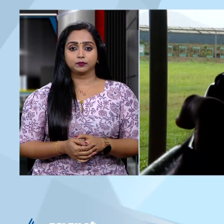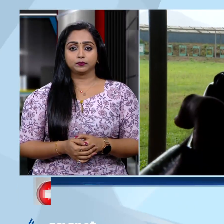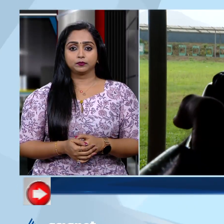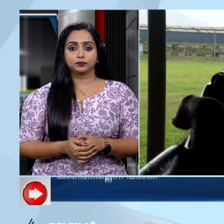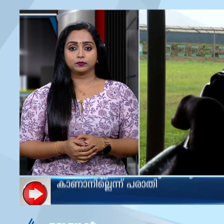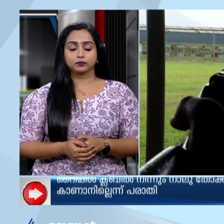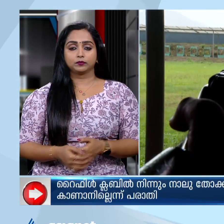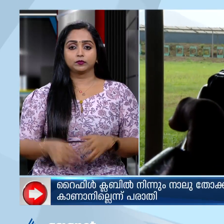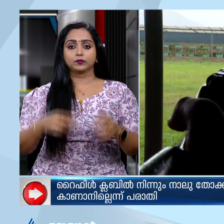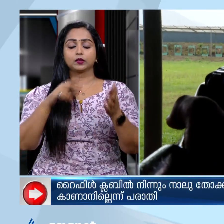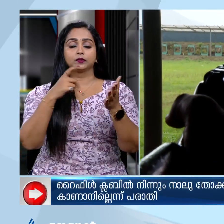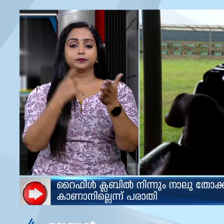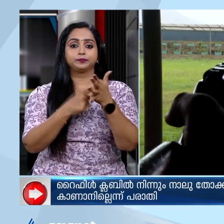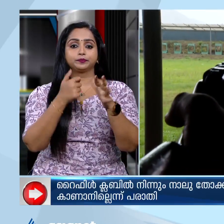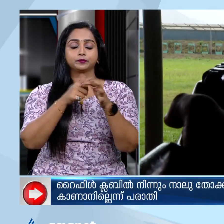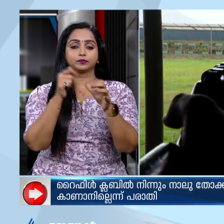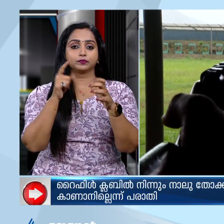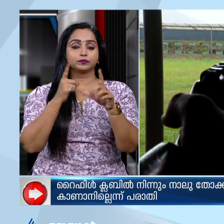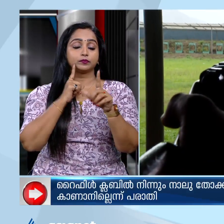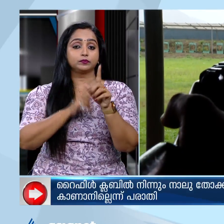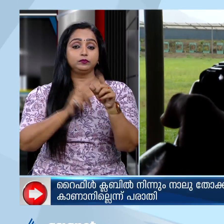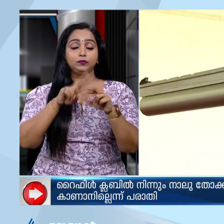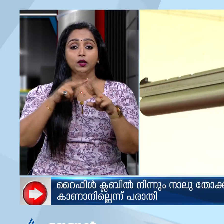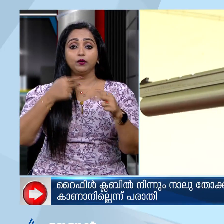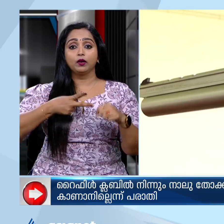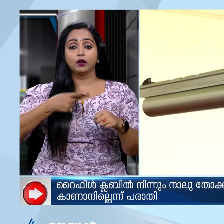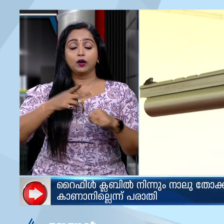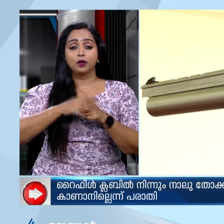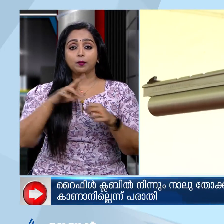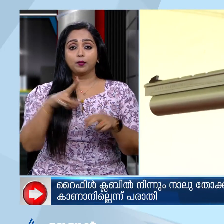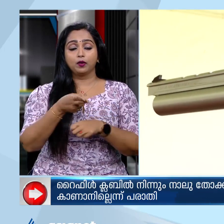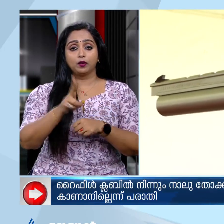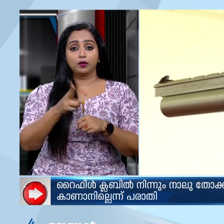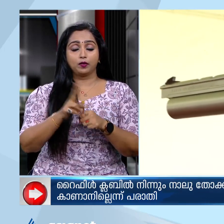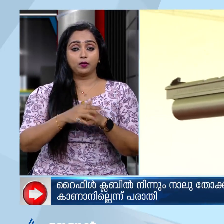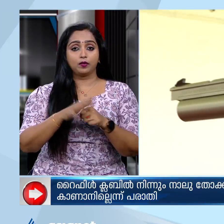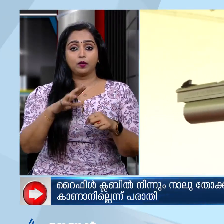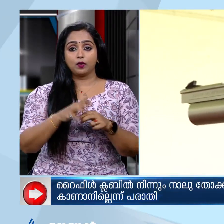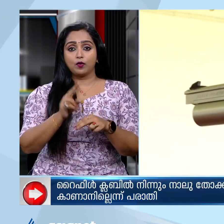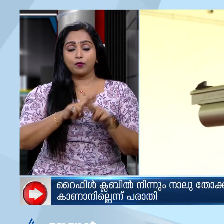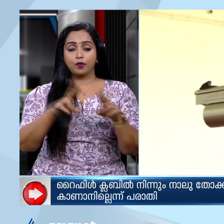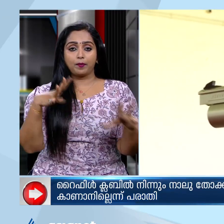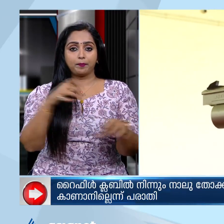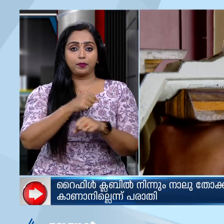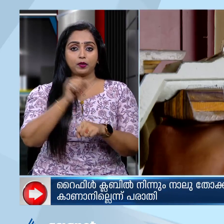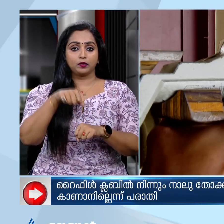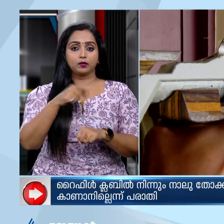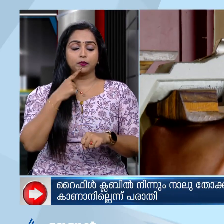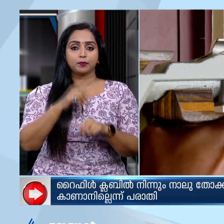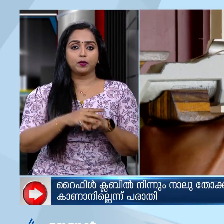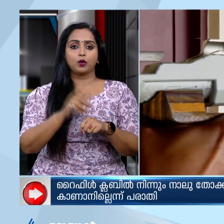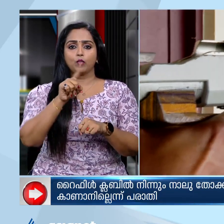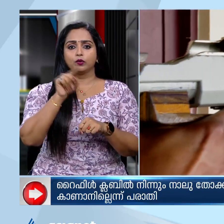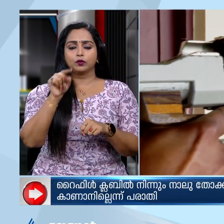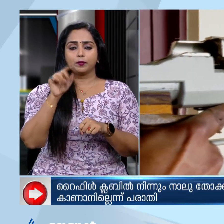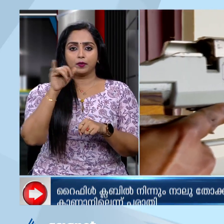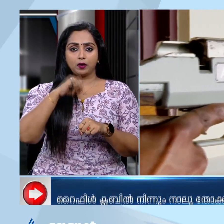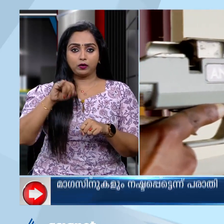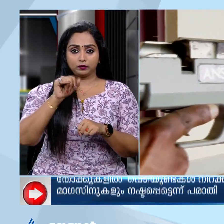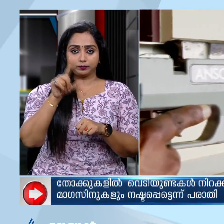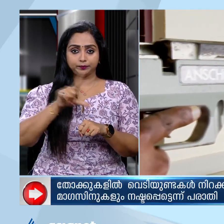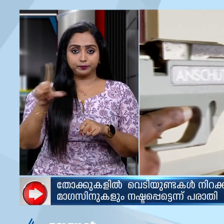മുട്ടം റൈഫിൾ ക്ലബിലുണ്ടായിരുന്ന രണ്ട് റൈഫിളുകളും ട്വൽബോർ ഗണ്ണും ഒരു എയർ റൈഫിളും കാണാതായെന്നാണ് ആരോപണം. 1.6 ലക്ഷം